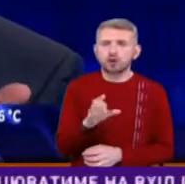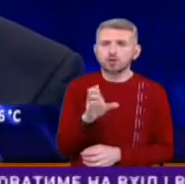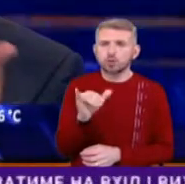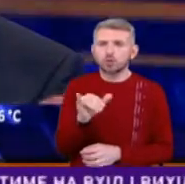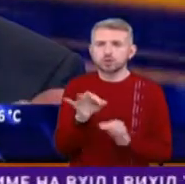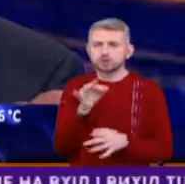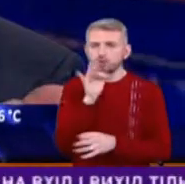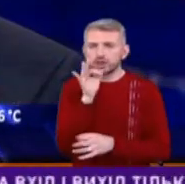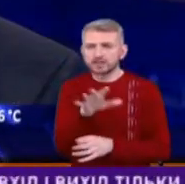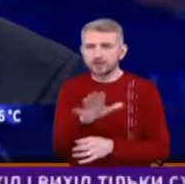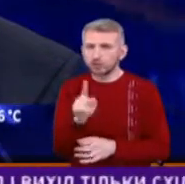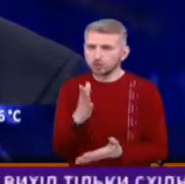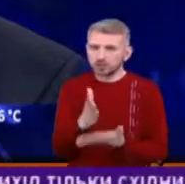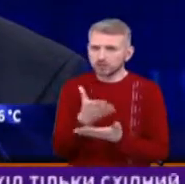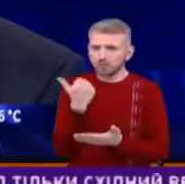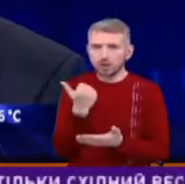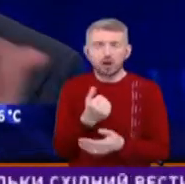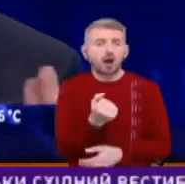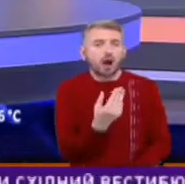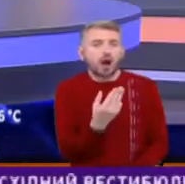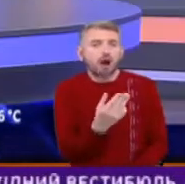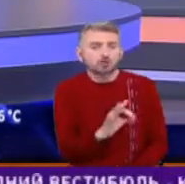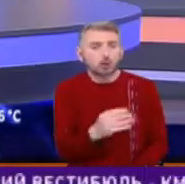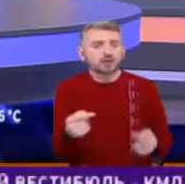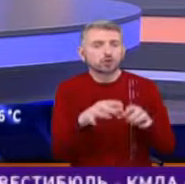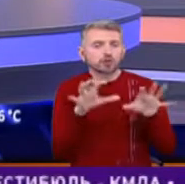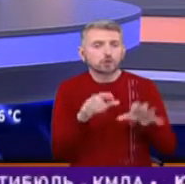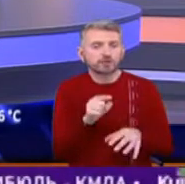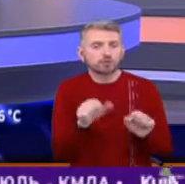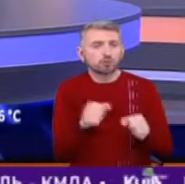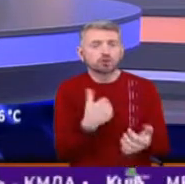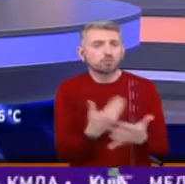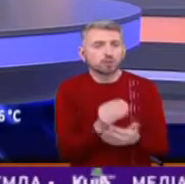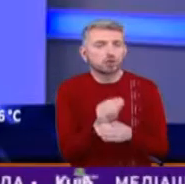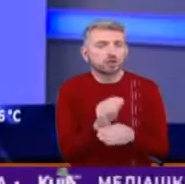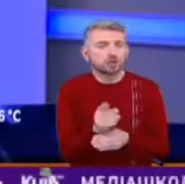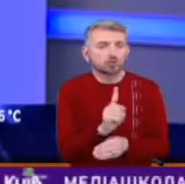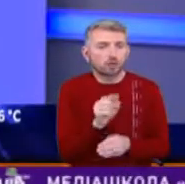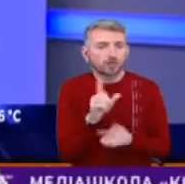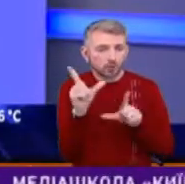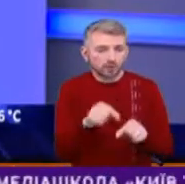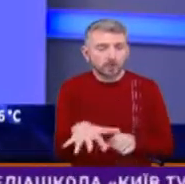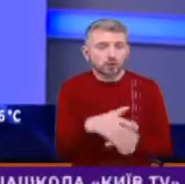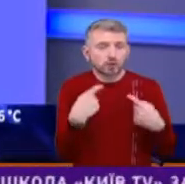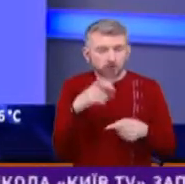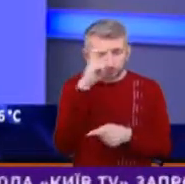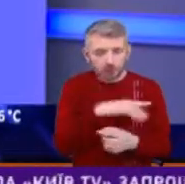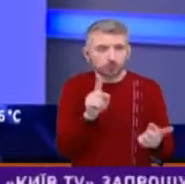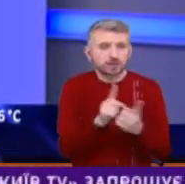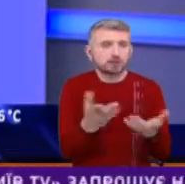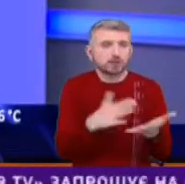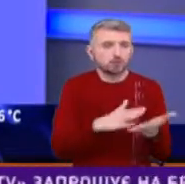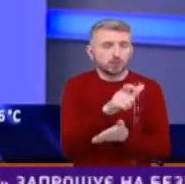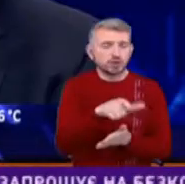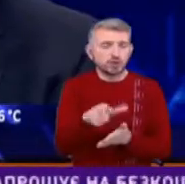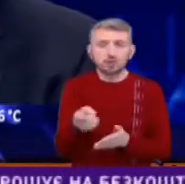не сказали? Тут якби є якась дотична? Ну, а що, згідно законодавства, йому можна пред'явити? Він поїхав на територію іншої країни, зустрівся з якимись